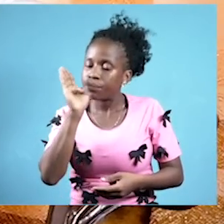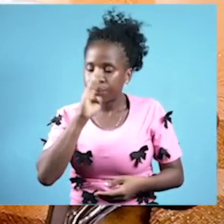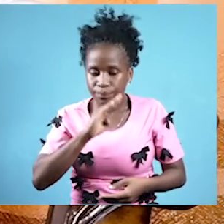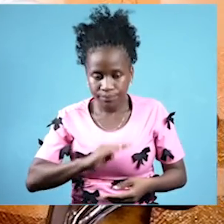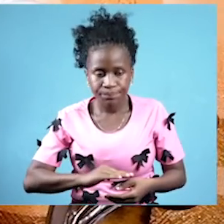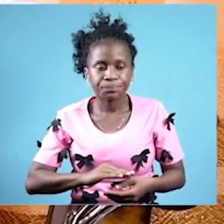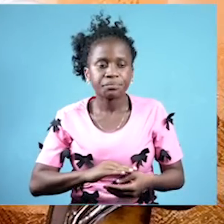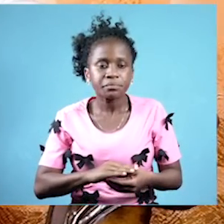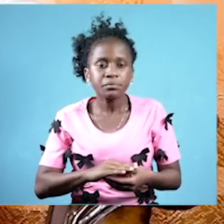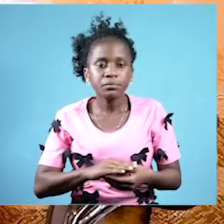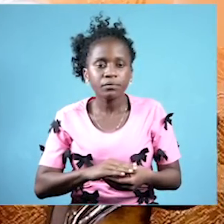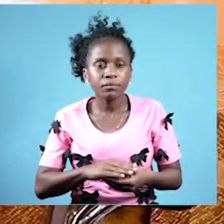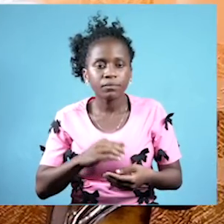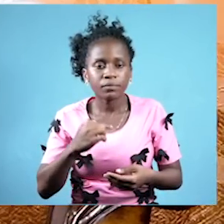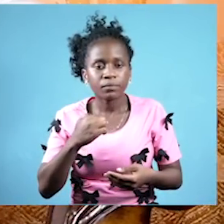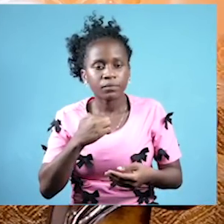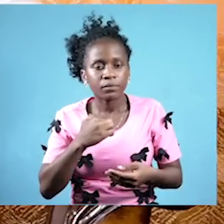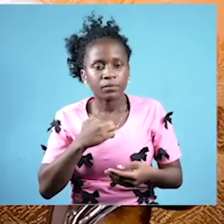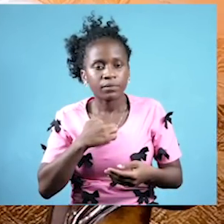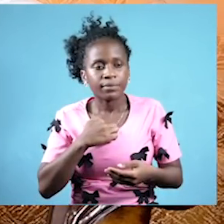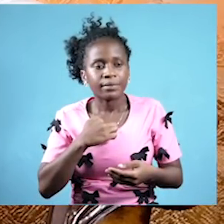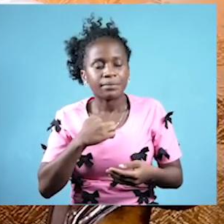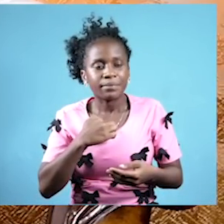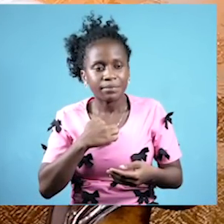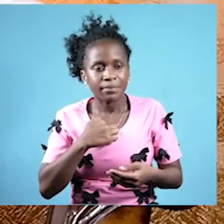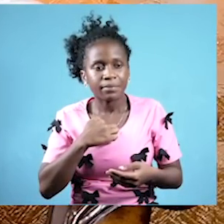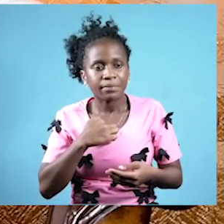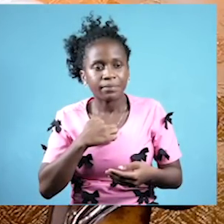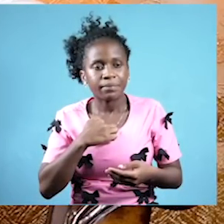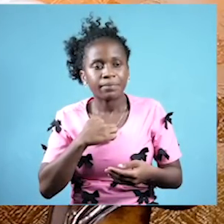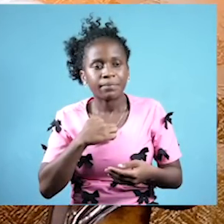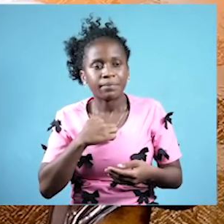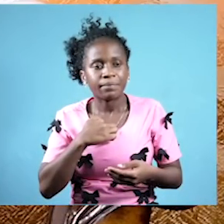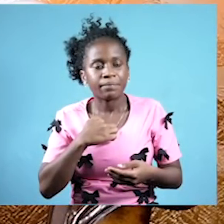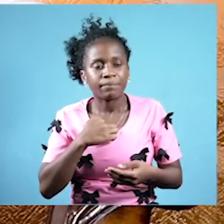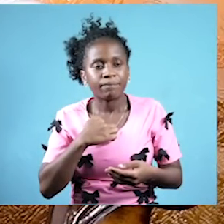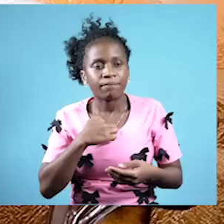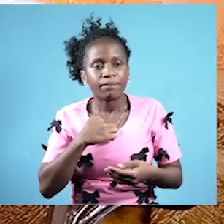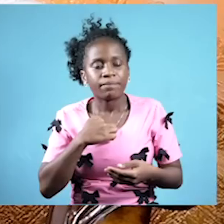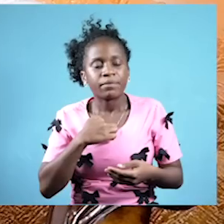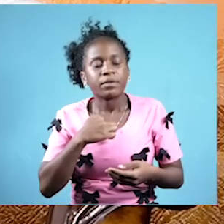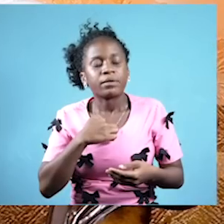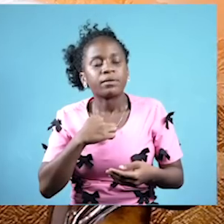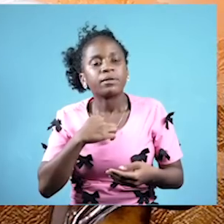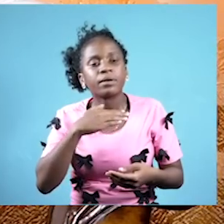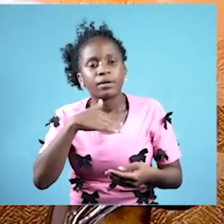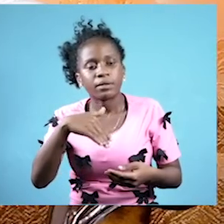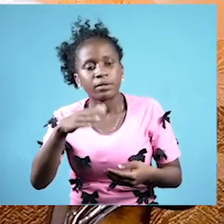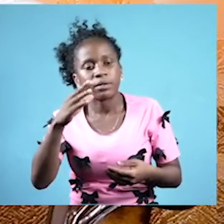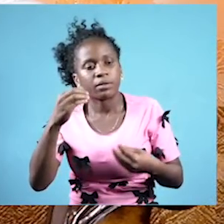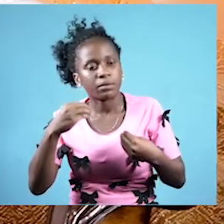na baada ya hapo nikaenda sekondari. Tulipokwenda sekondari, mimi nilikwenda